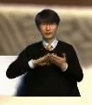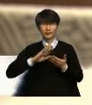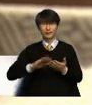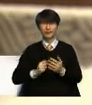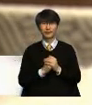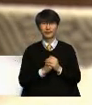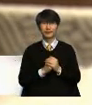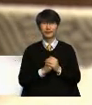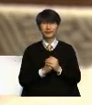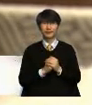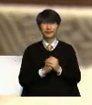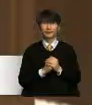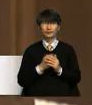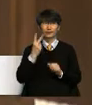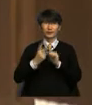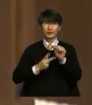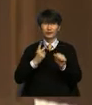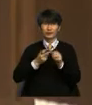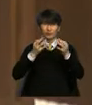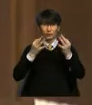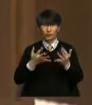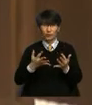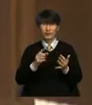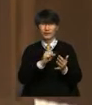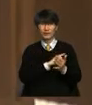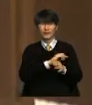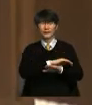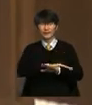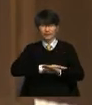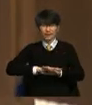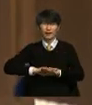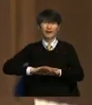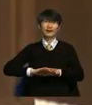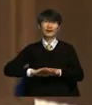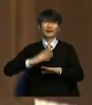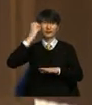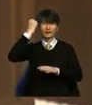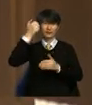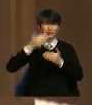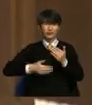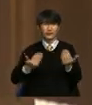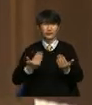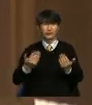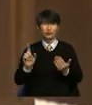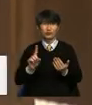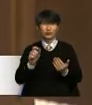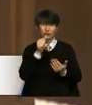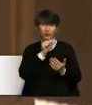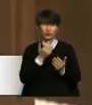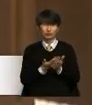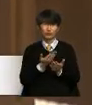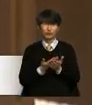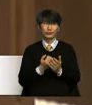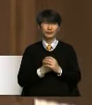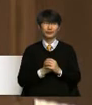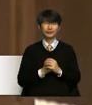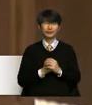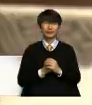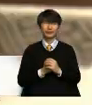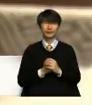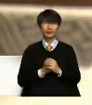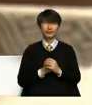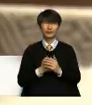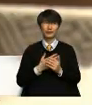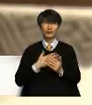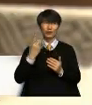생각합니다. 2년여 동안 가장 잘했다, 기억에 남는 게 있다 그러면 소개 좀 해주시죠.